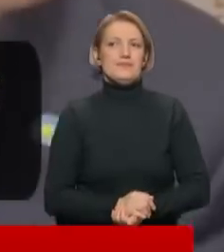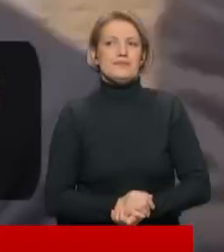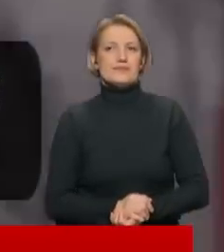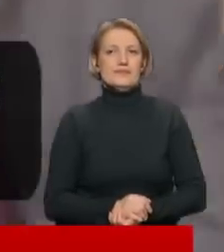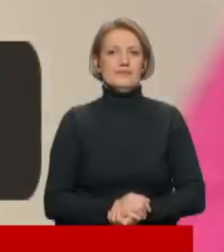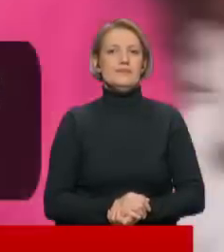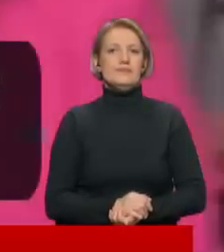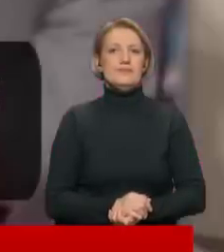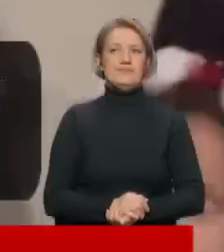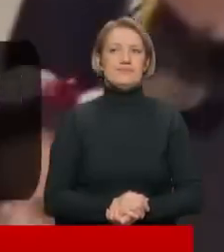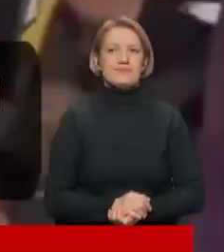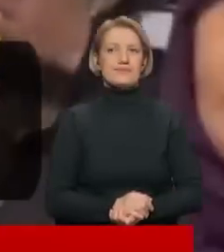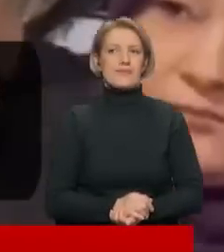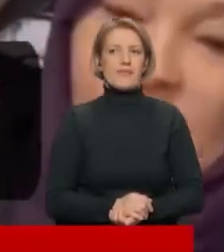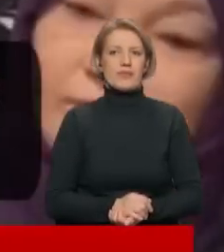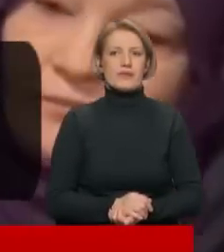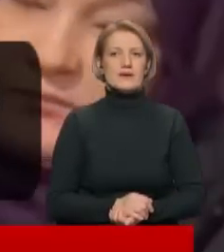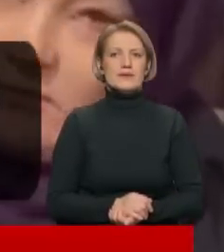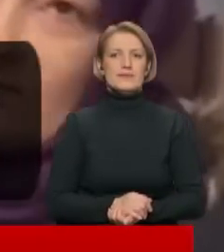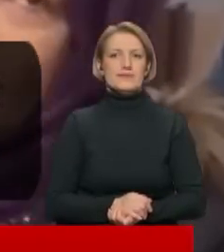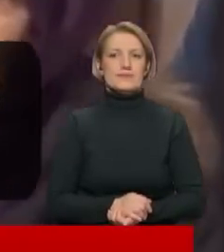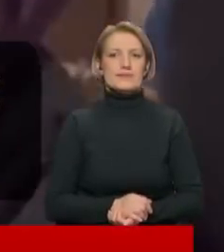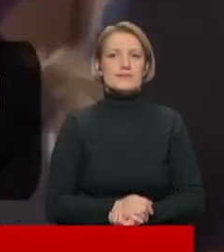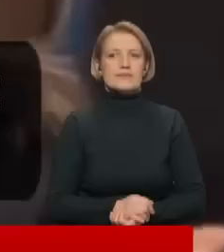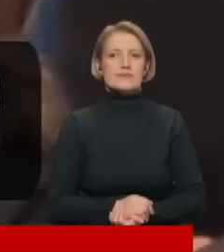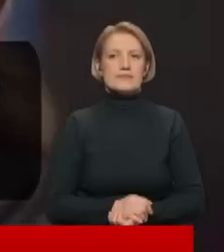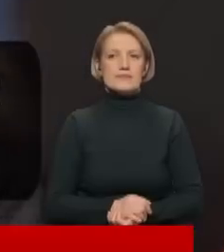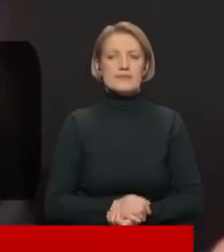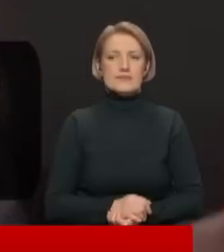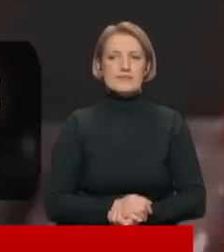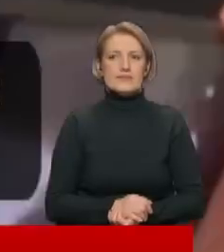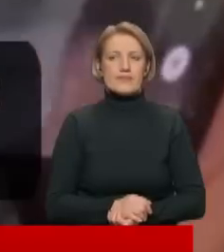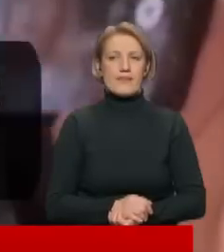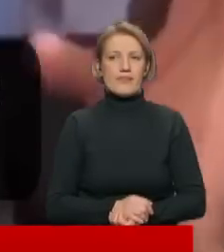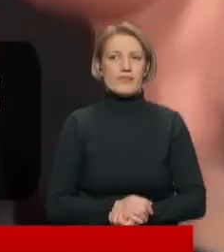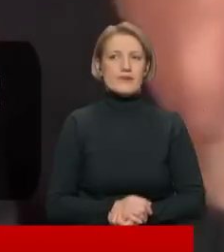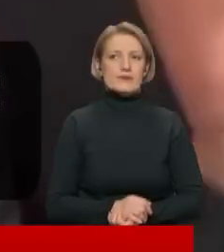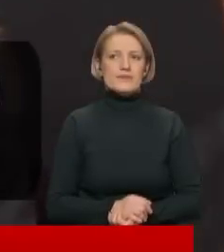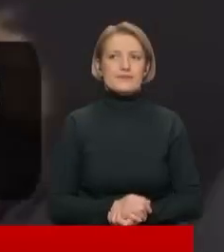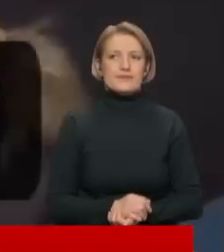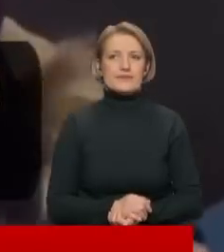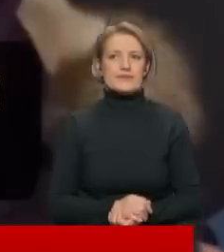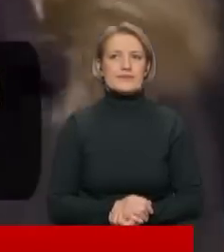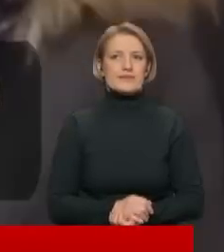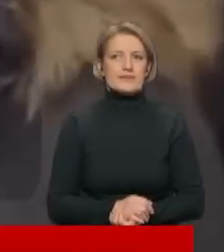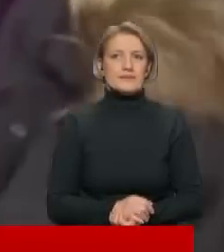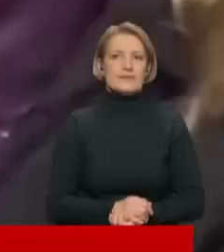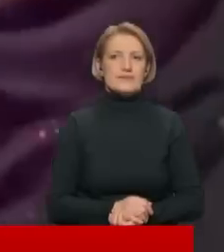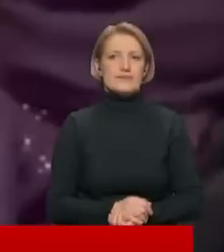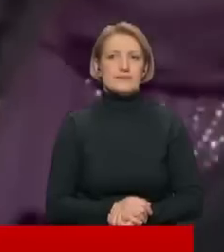çocuklarımız et yemiyor dediğiniz gibi sütü unuttular daha